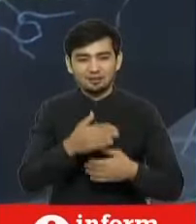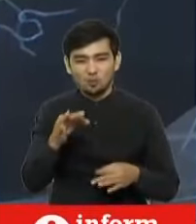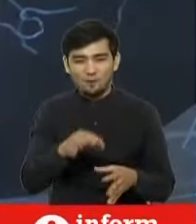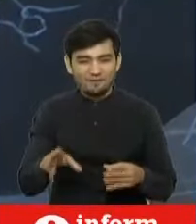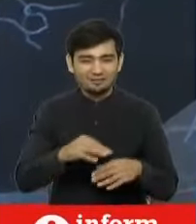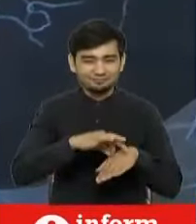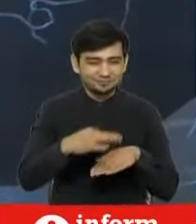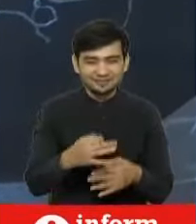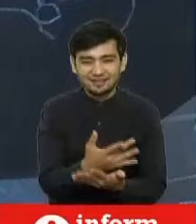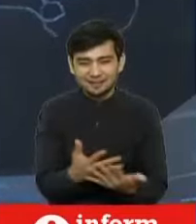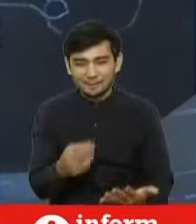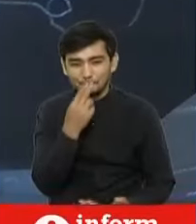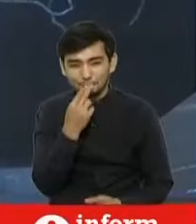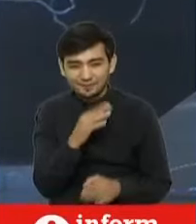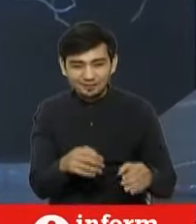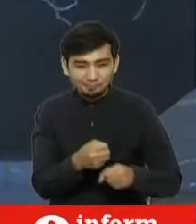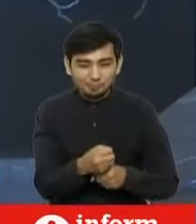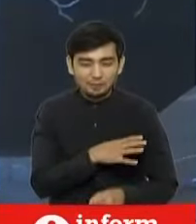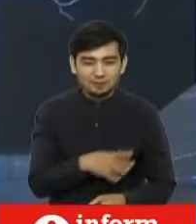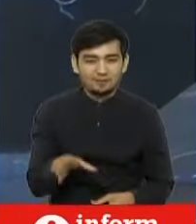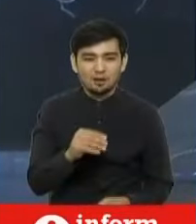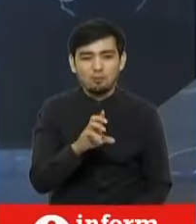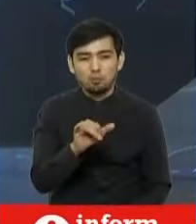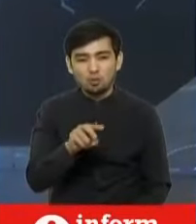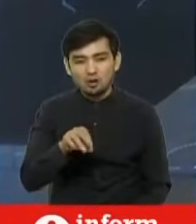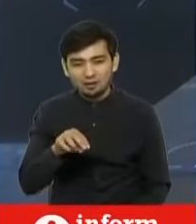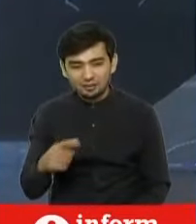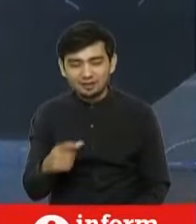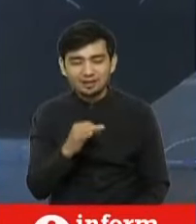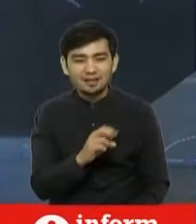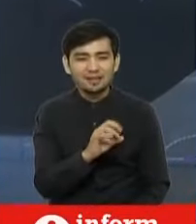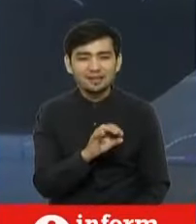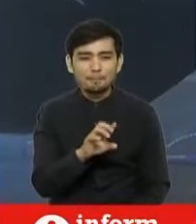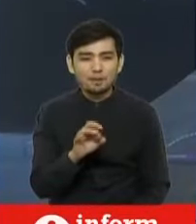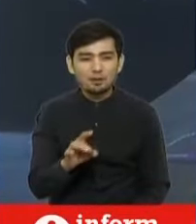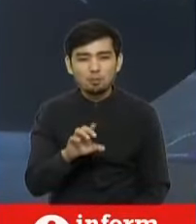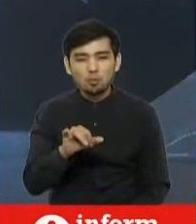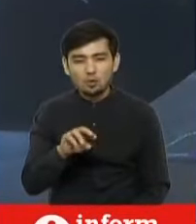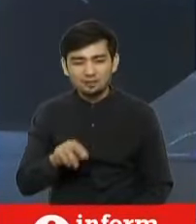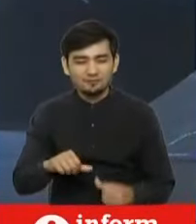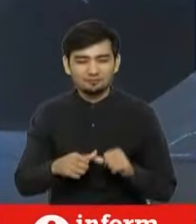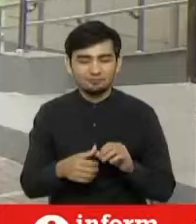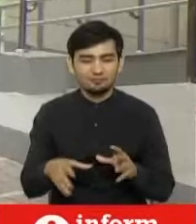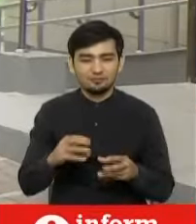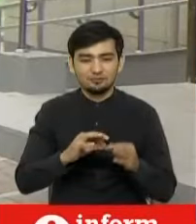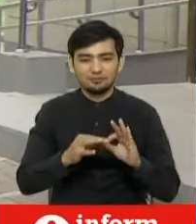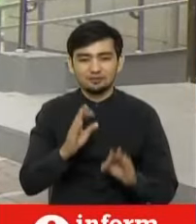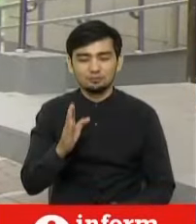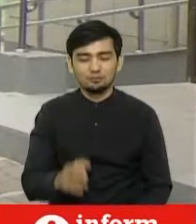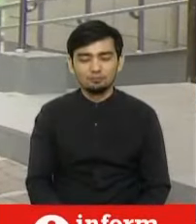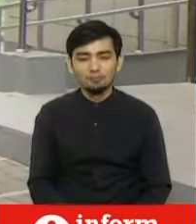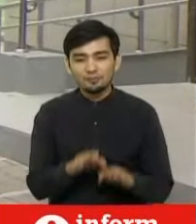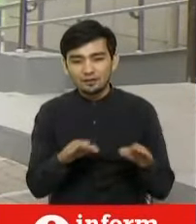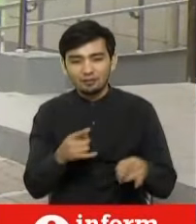насилия в отношении несовершеннолетних, в том числе за буллинг и кибербуллинг. Елена Раимбеков с подробностями. Теперь за